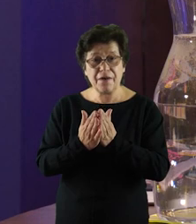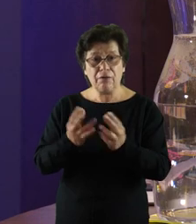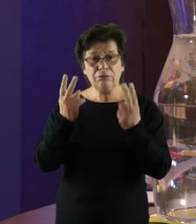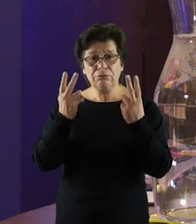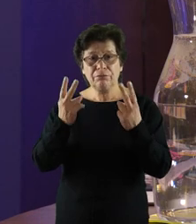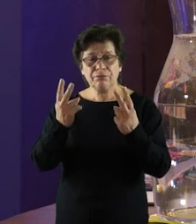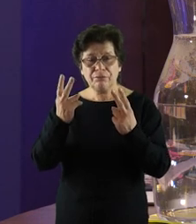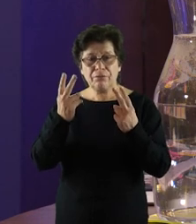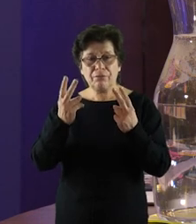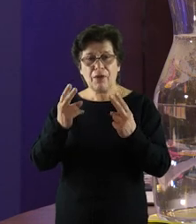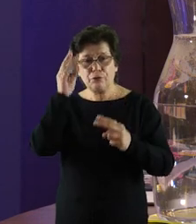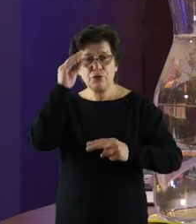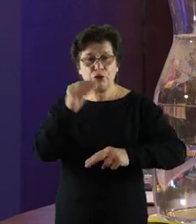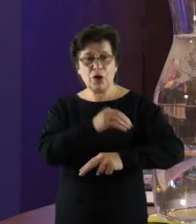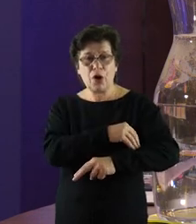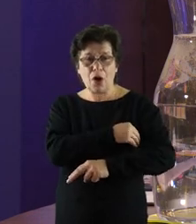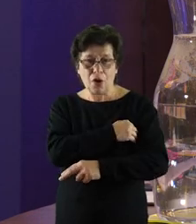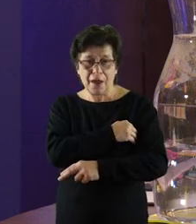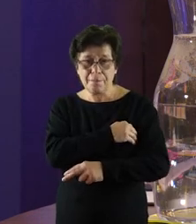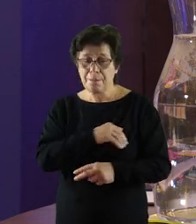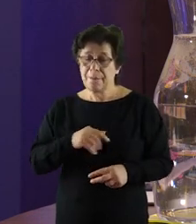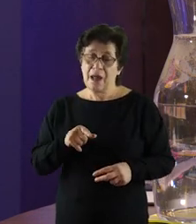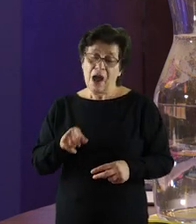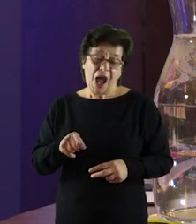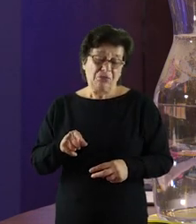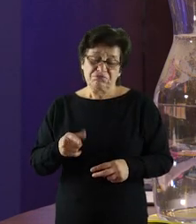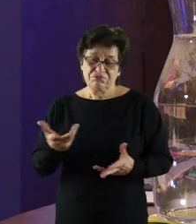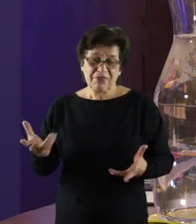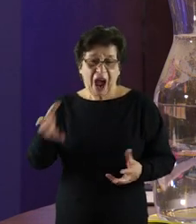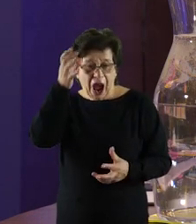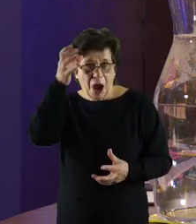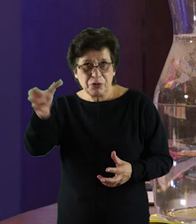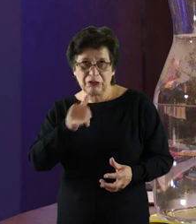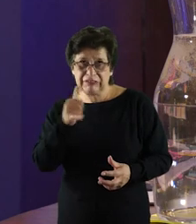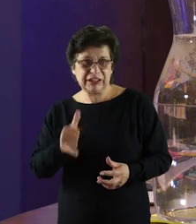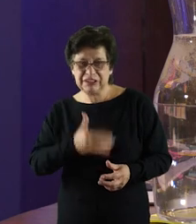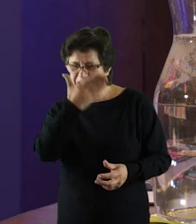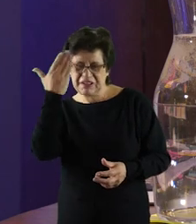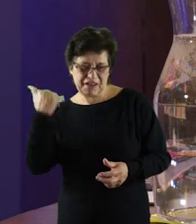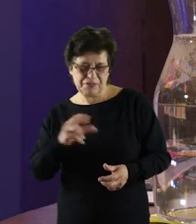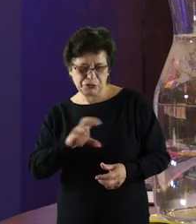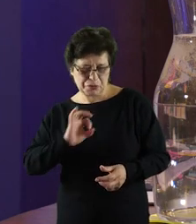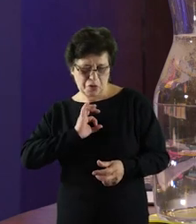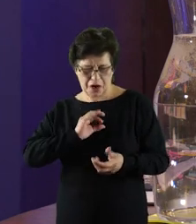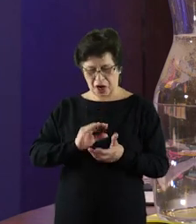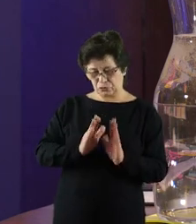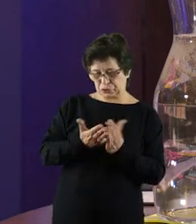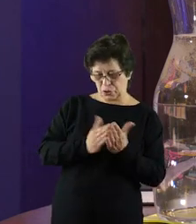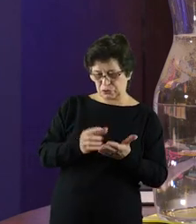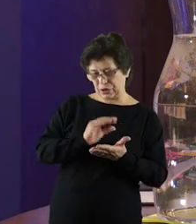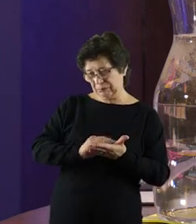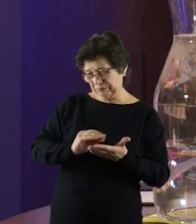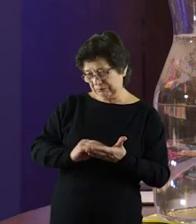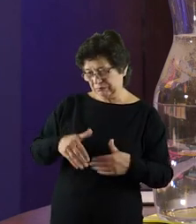żadnych lektur. Autor nigdy nie wie, czy jego książka zostanie dostrzeżona. I są moje książki, które nie